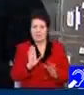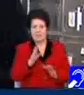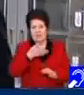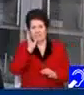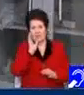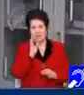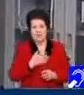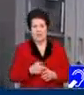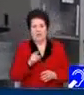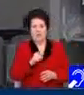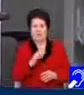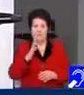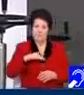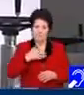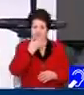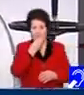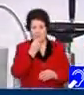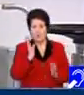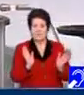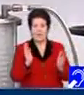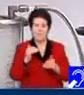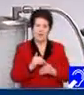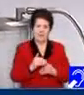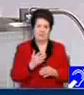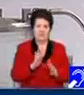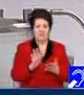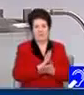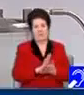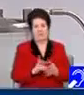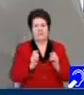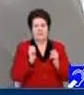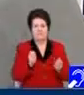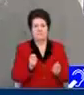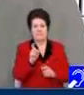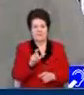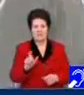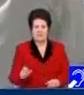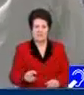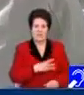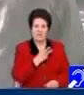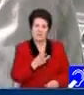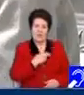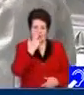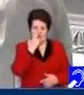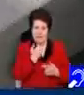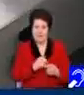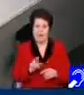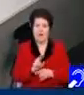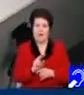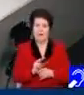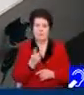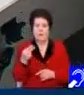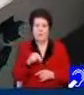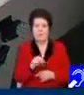Ulterior, acestea sunt frumos ambalate și oferite gratuit pacienților. Centrul de medicină tradițională chineză a fost deschis